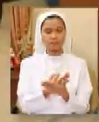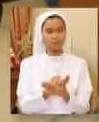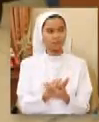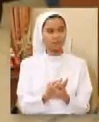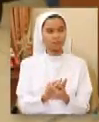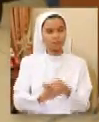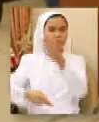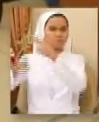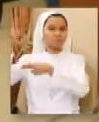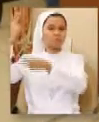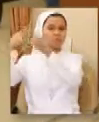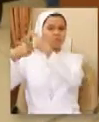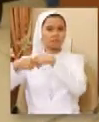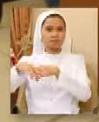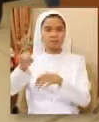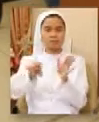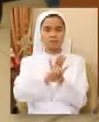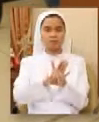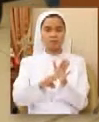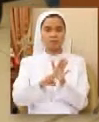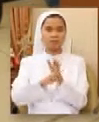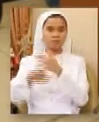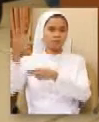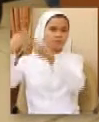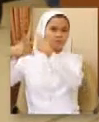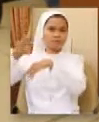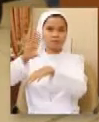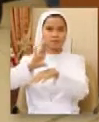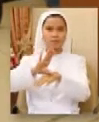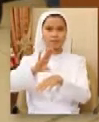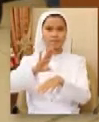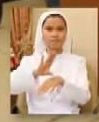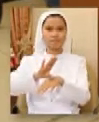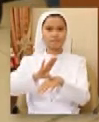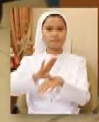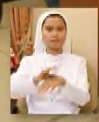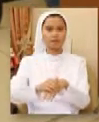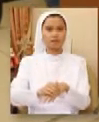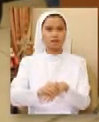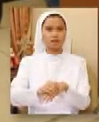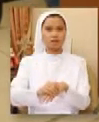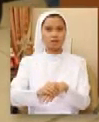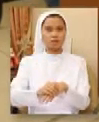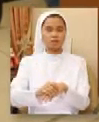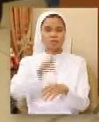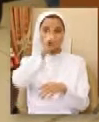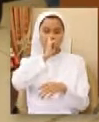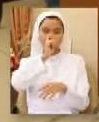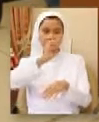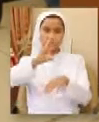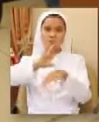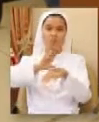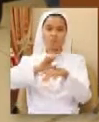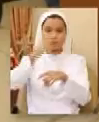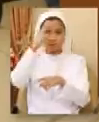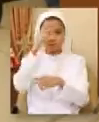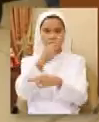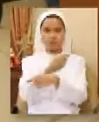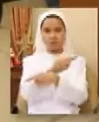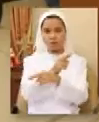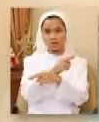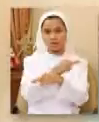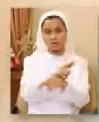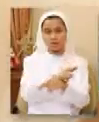natin sa point of view, larangan ng artistic, aesthetic. Yes, opo. Tapos sa itubay